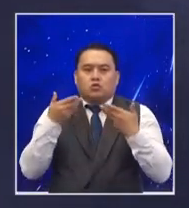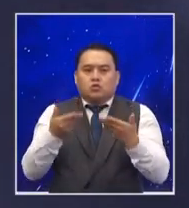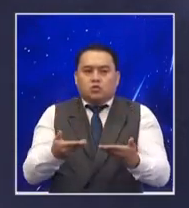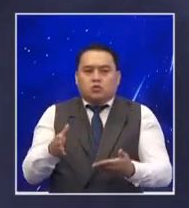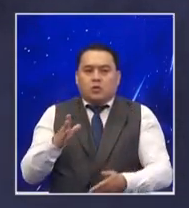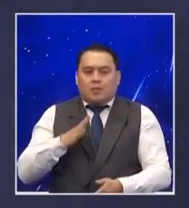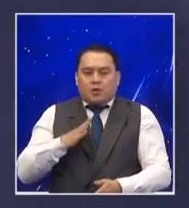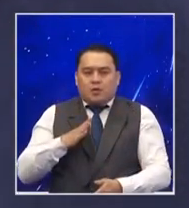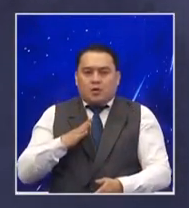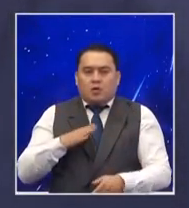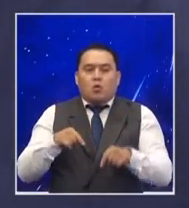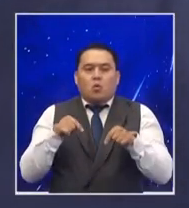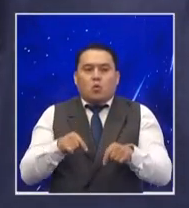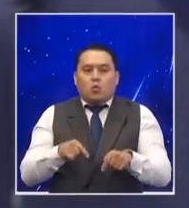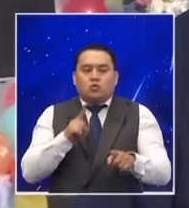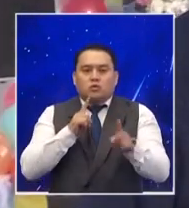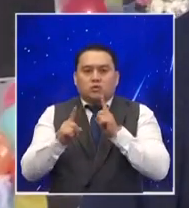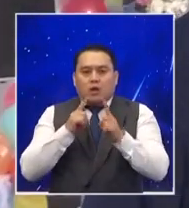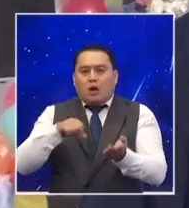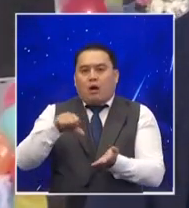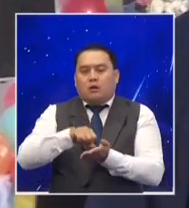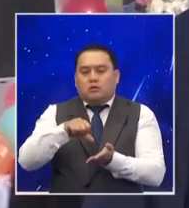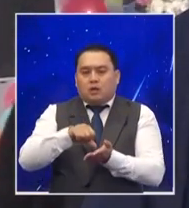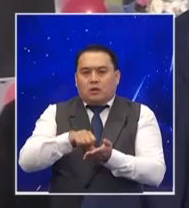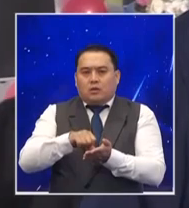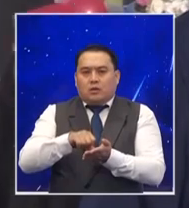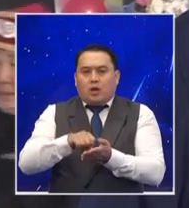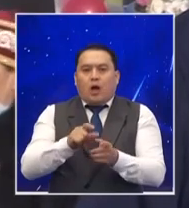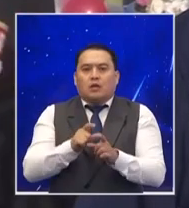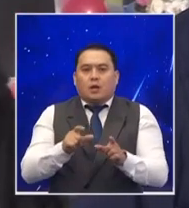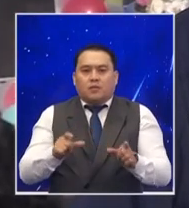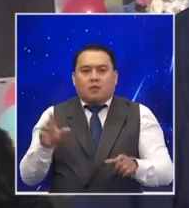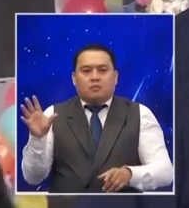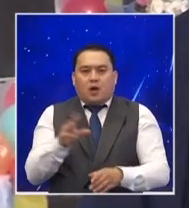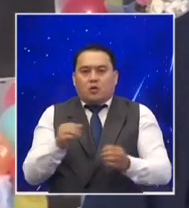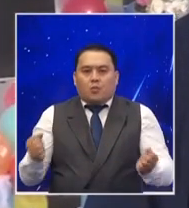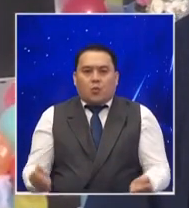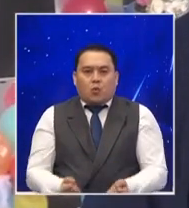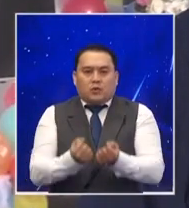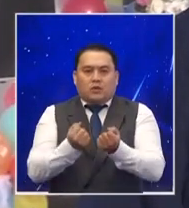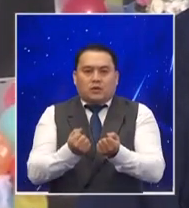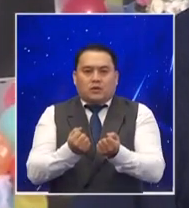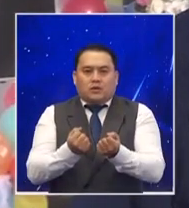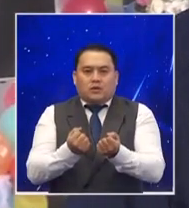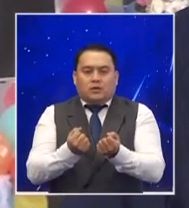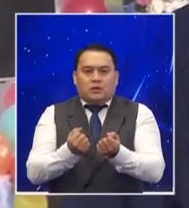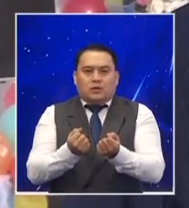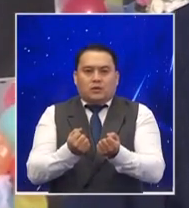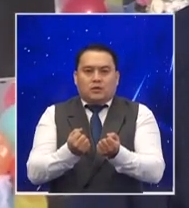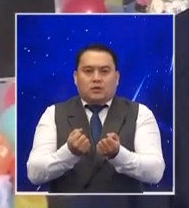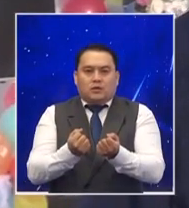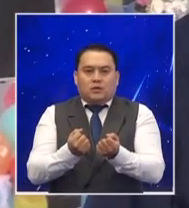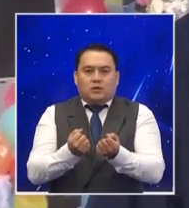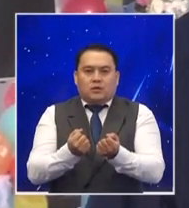рас. Осы жерде сол жиналысқа қатысып отырған азаматтардың бәрі сол жерде қолдады. Содан кейін естімеген